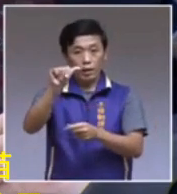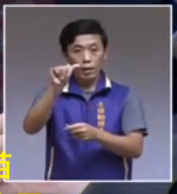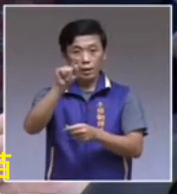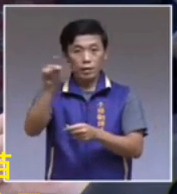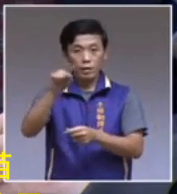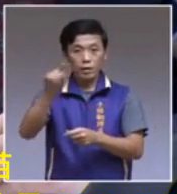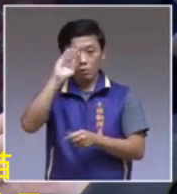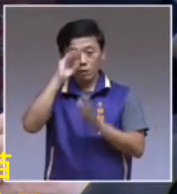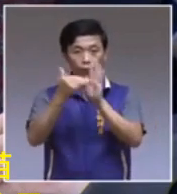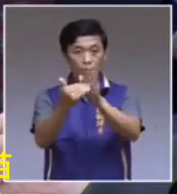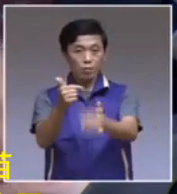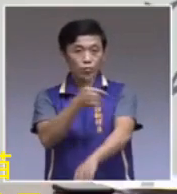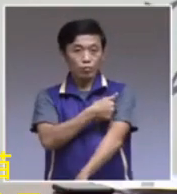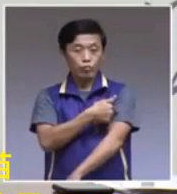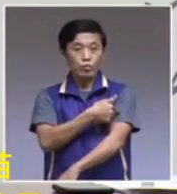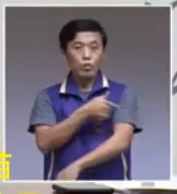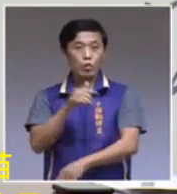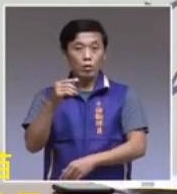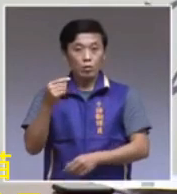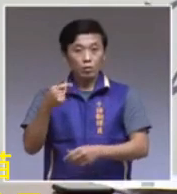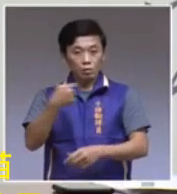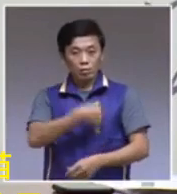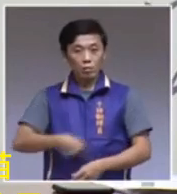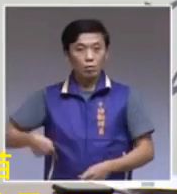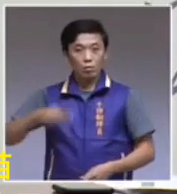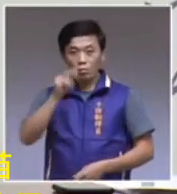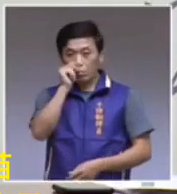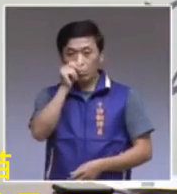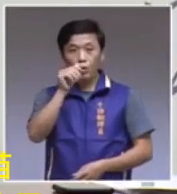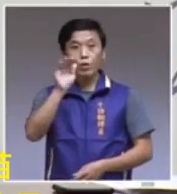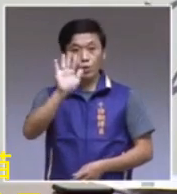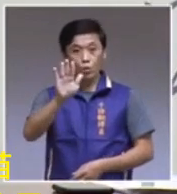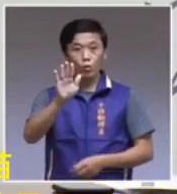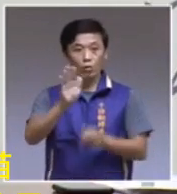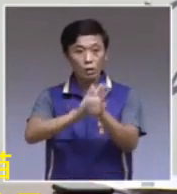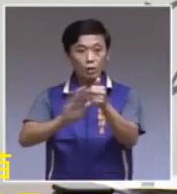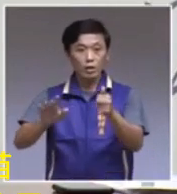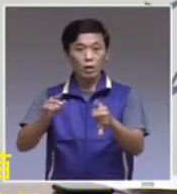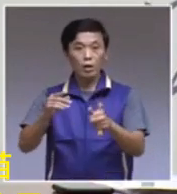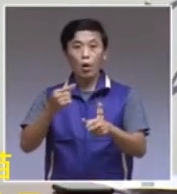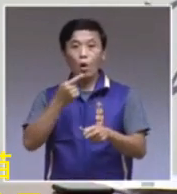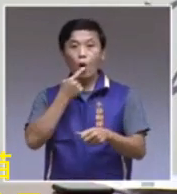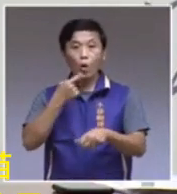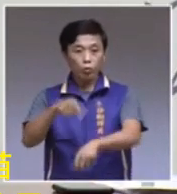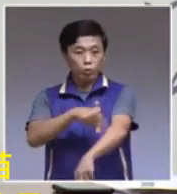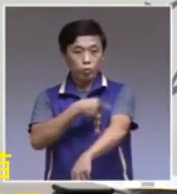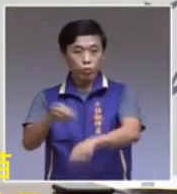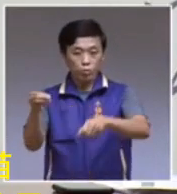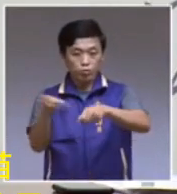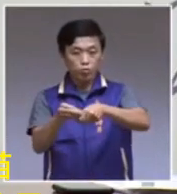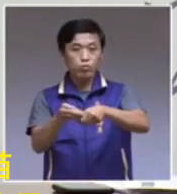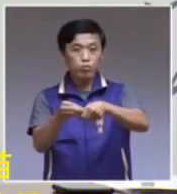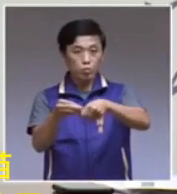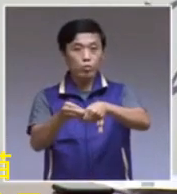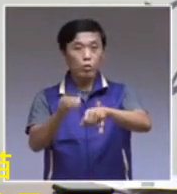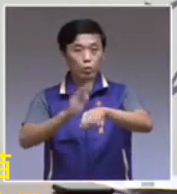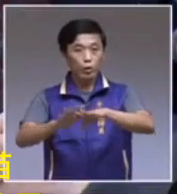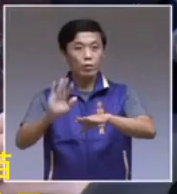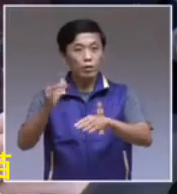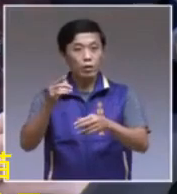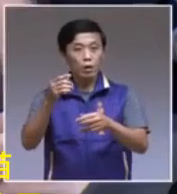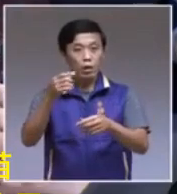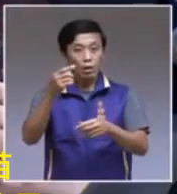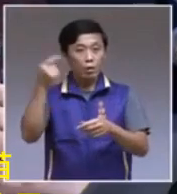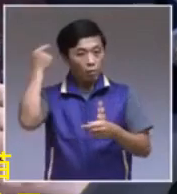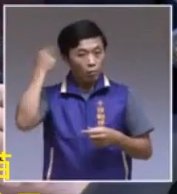有一些因为特异体质的关系也出现血栓，但是血栓破洞洞底脑部